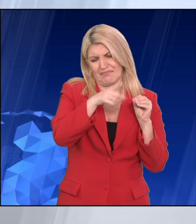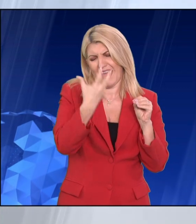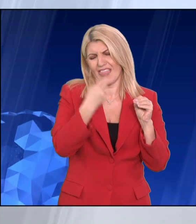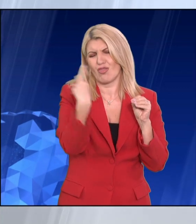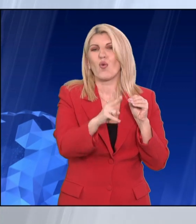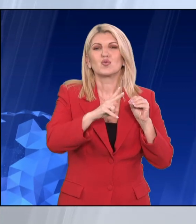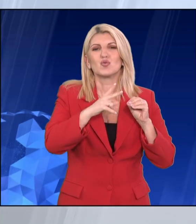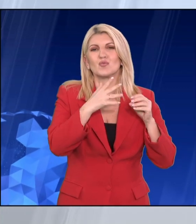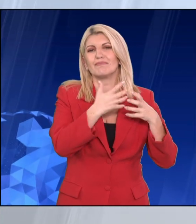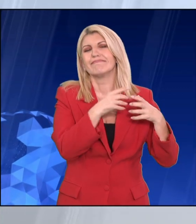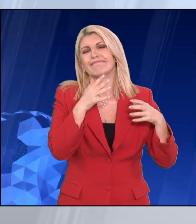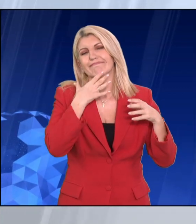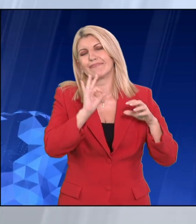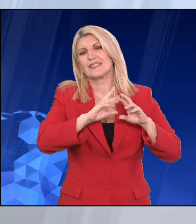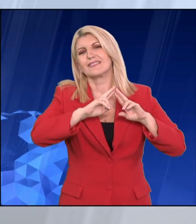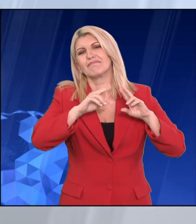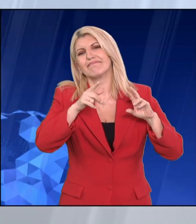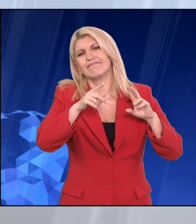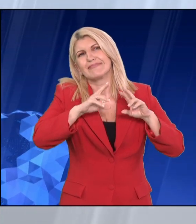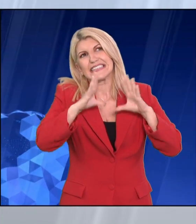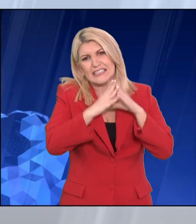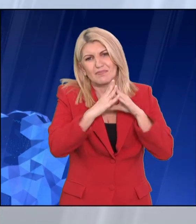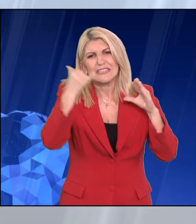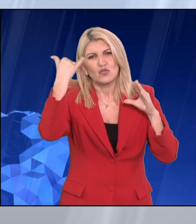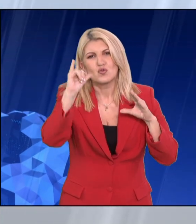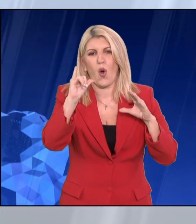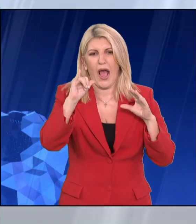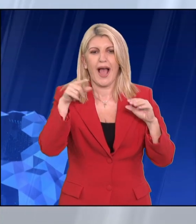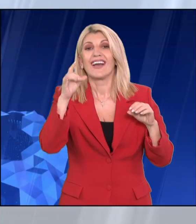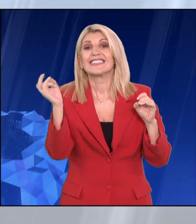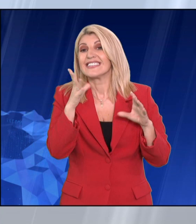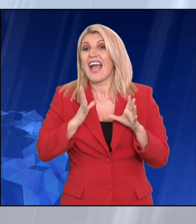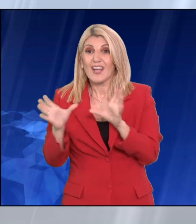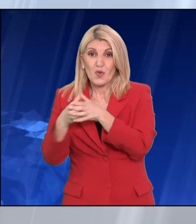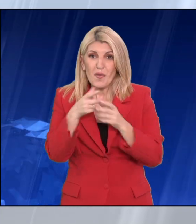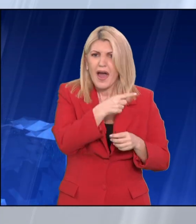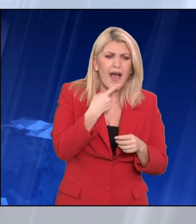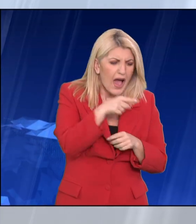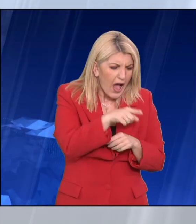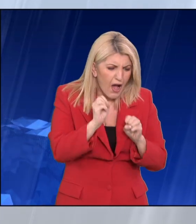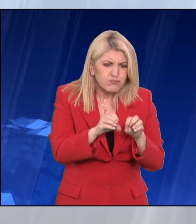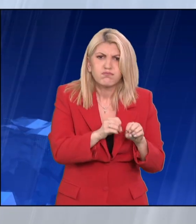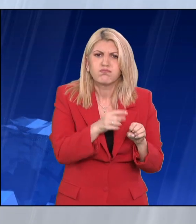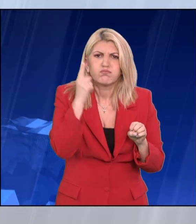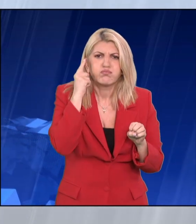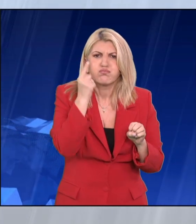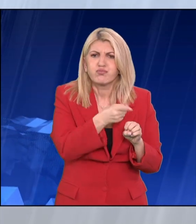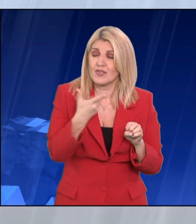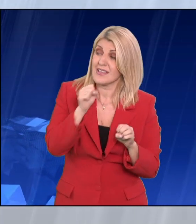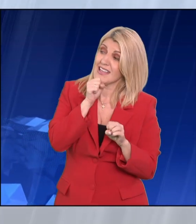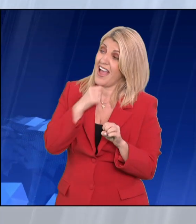δικό του παράδεισο επί γης. Αυτά που τα ξέρεις, που τα μάθες. Τη γιαγιά, τη γιαγιά. Όπου και να πας, έτσι